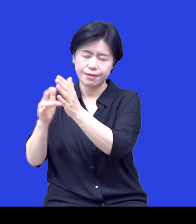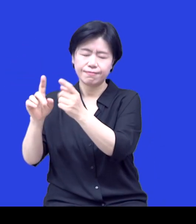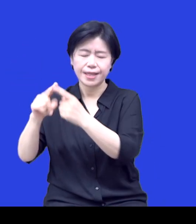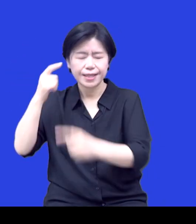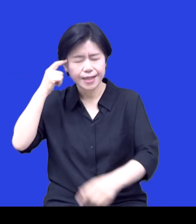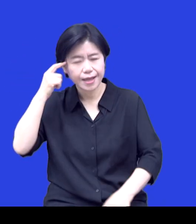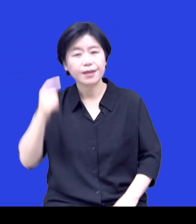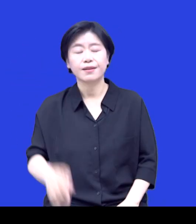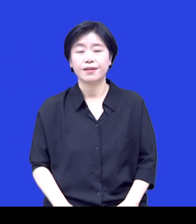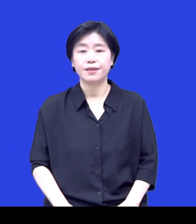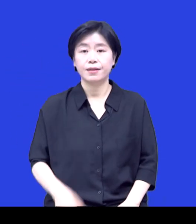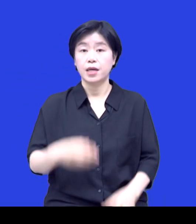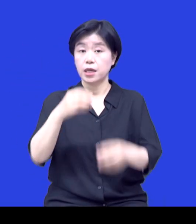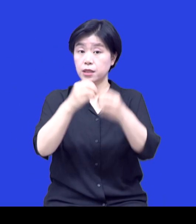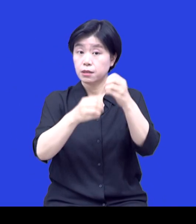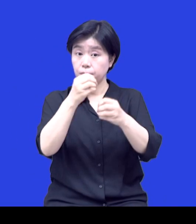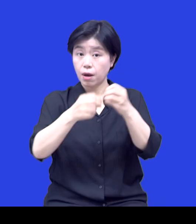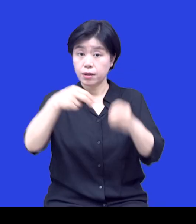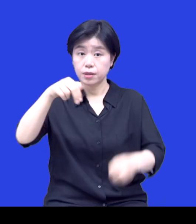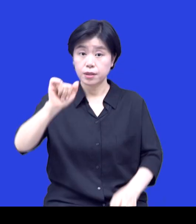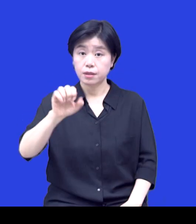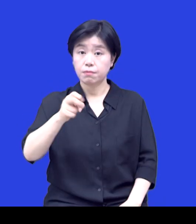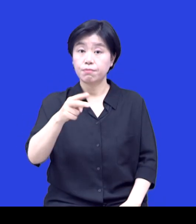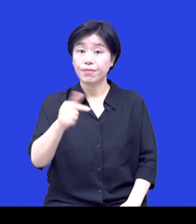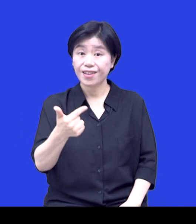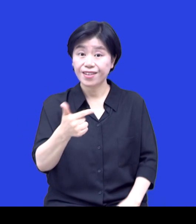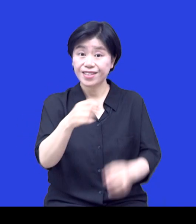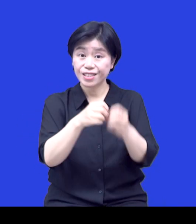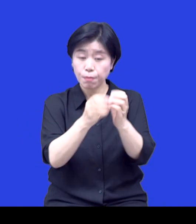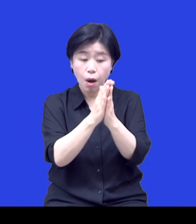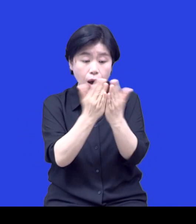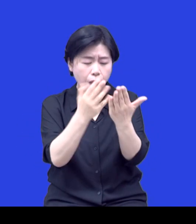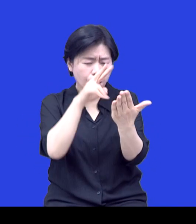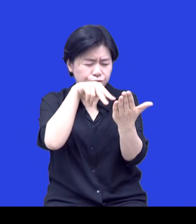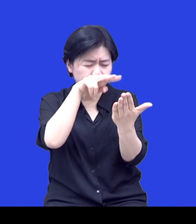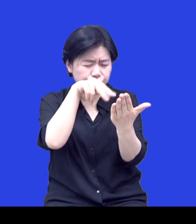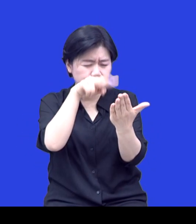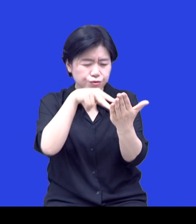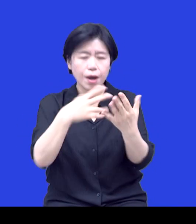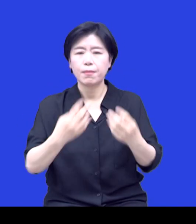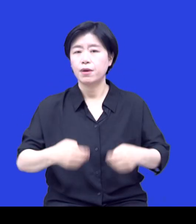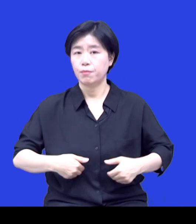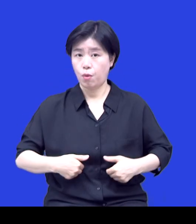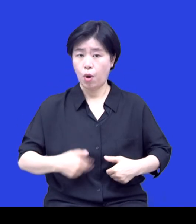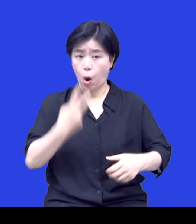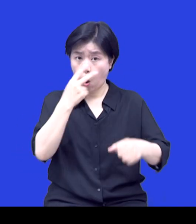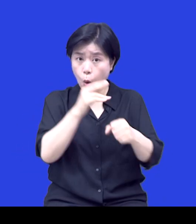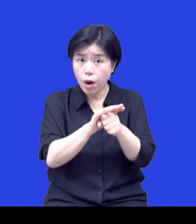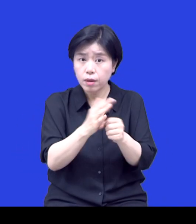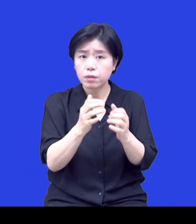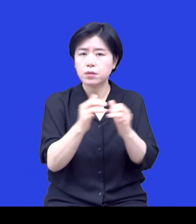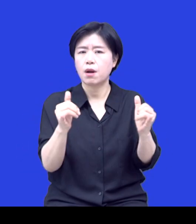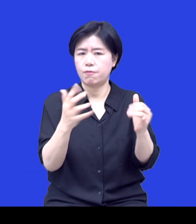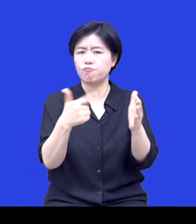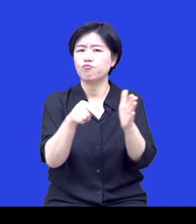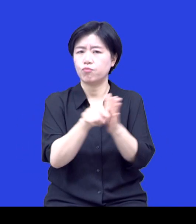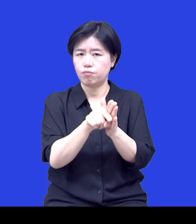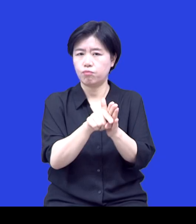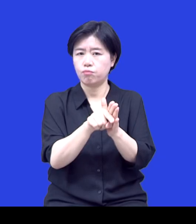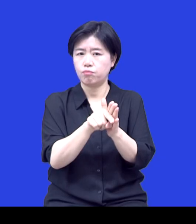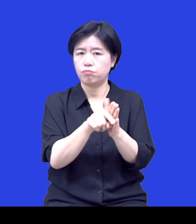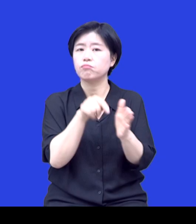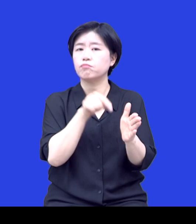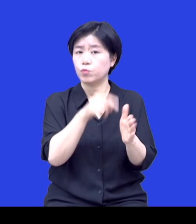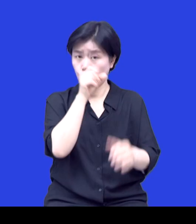무지만 읽었던 것 같아요. 네. 시편이 억울한 사람의 책이에요. 맞아요. 그냥 쫙 독한 말도 막 있잖아요. 신학적인 책이